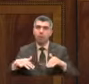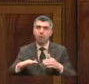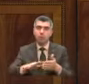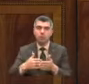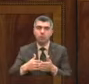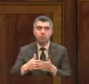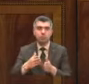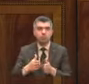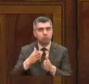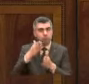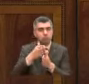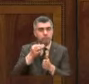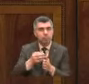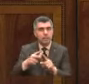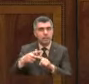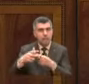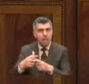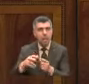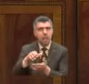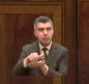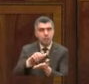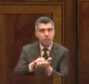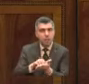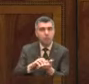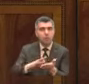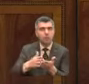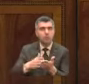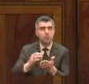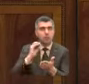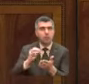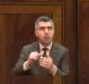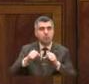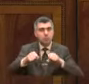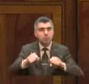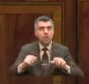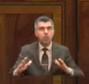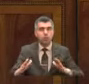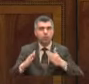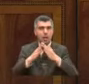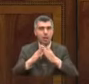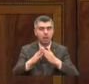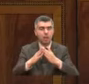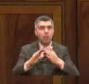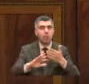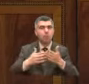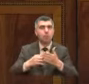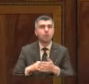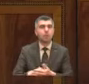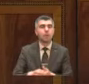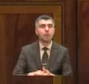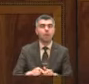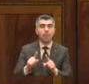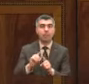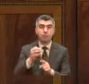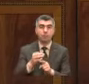في التنميه، بغينا الصناعه، بغينا الفلاحه، بغينا الطاقه، بغينا المعادن، بغينا البنيه التحتيه، بغينا المرافق الاجتماعيه، ولكن مع مراعاه